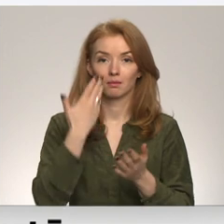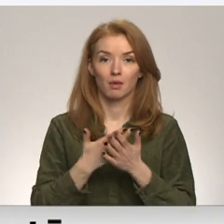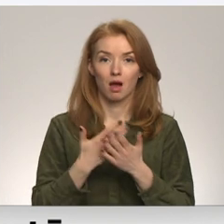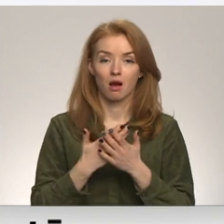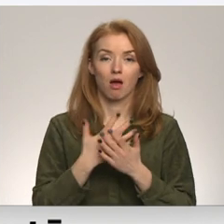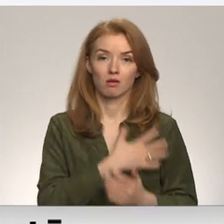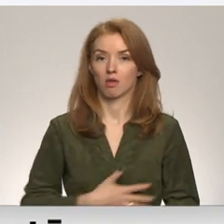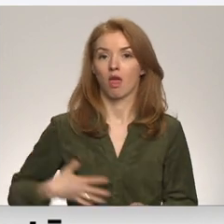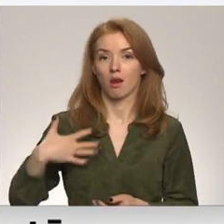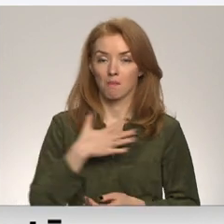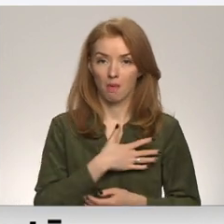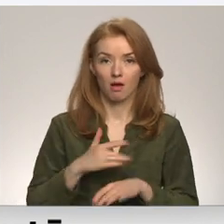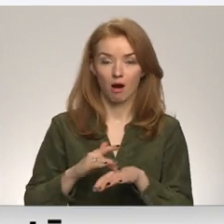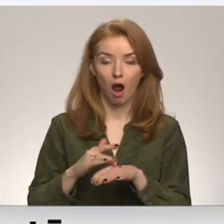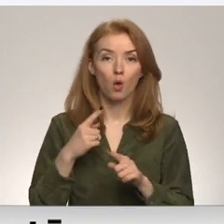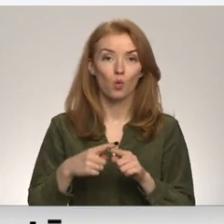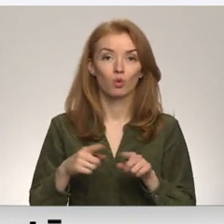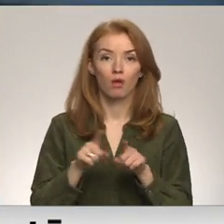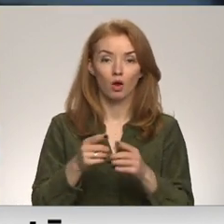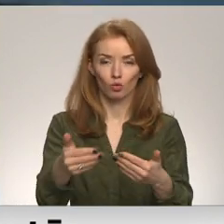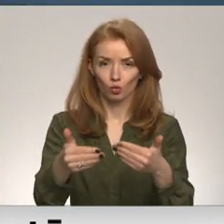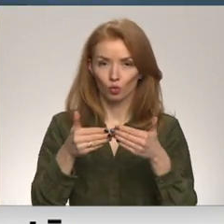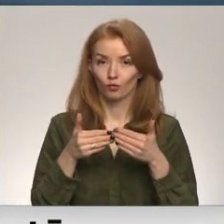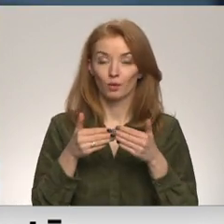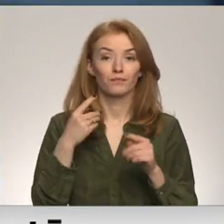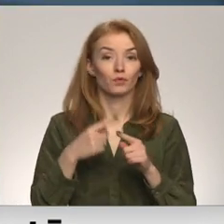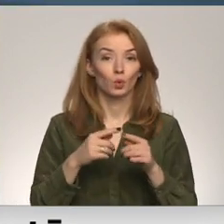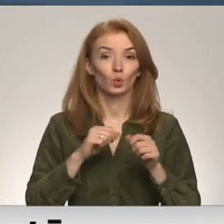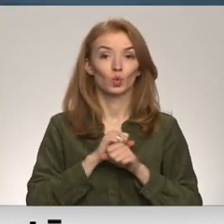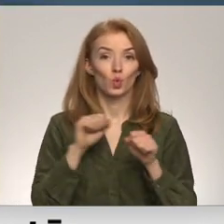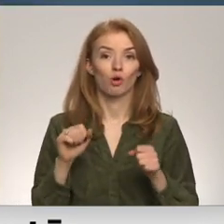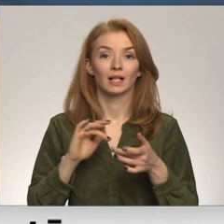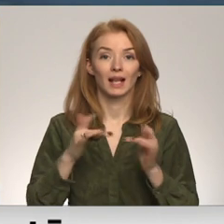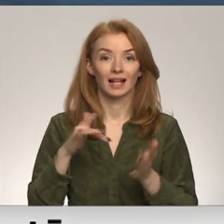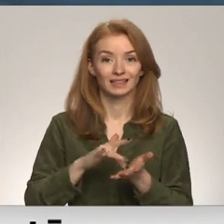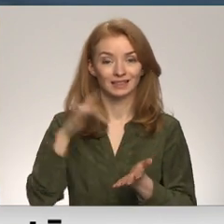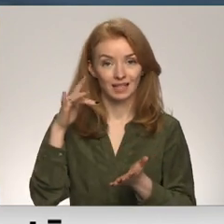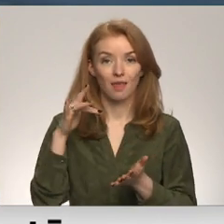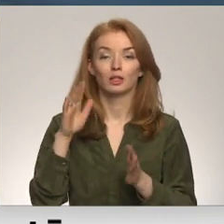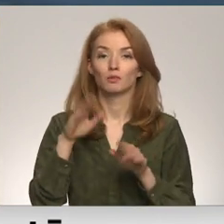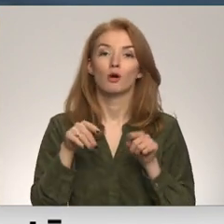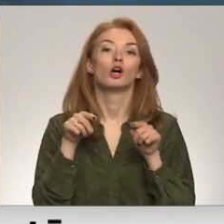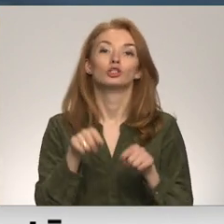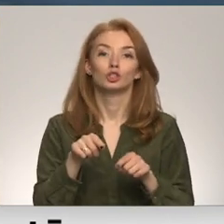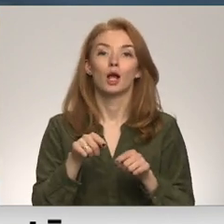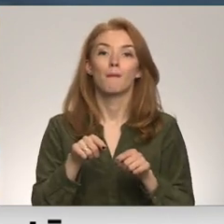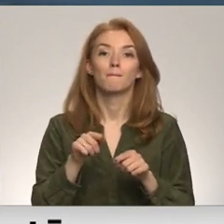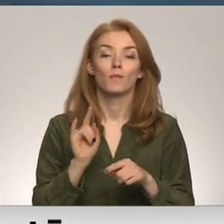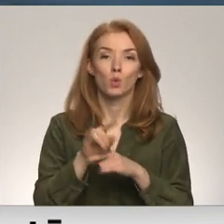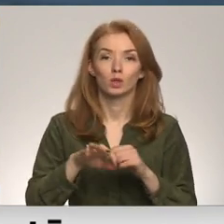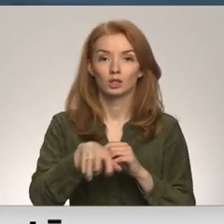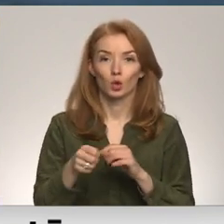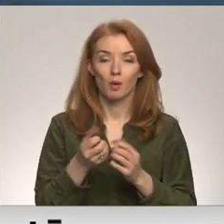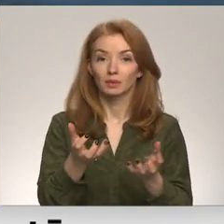savu kailo ķermeni, arī tuvplānos. Drošāk interneta centrs par seksuālu raksturu noziegumiem pērn saņēmis